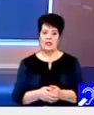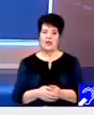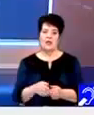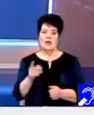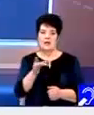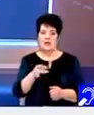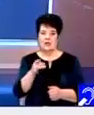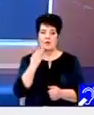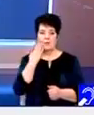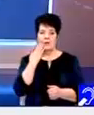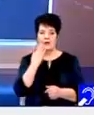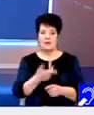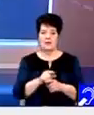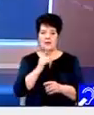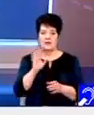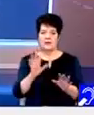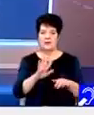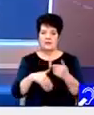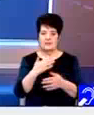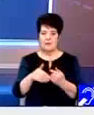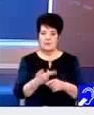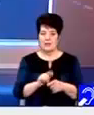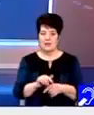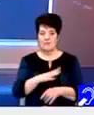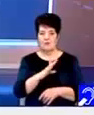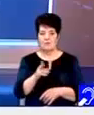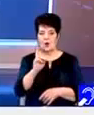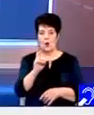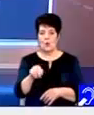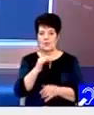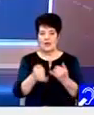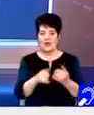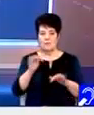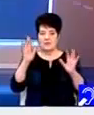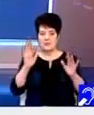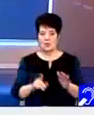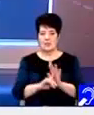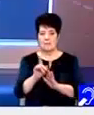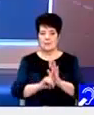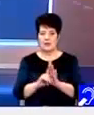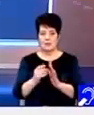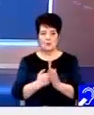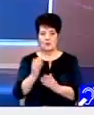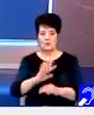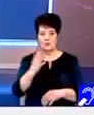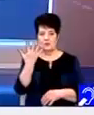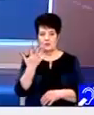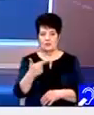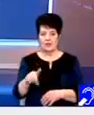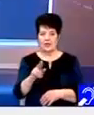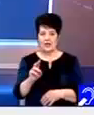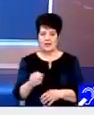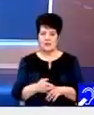în România vremea va fi instabilă. În sudul țării mai multe județe sunt sub cod galben de ninsori, iar temperaturile nu vor depăși 5 grade